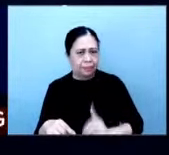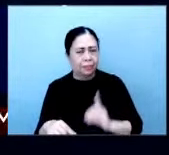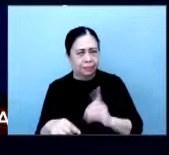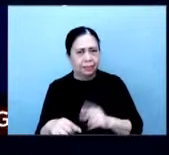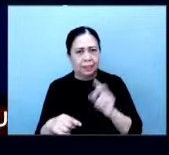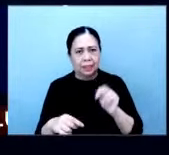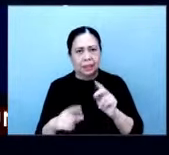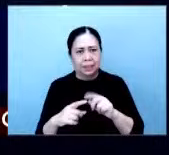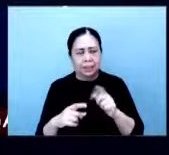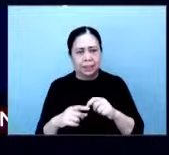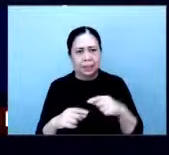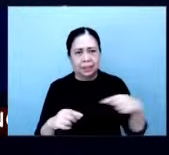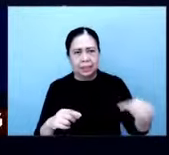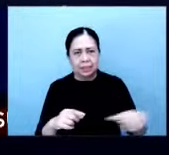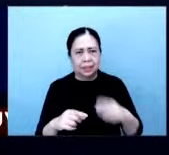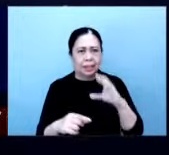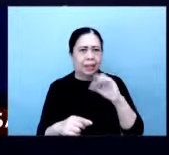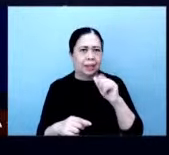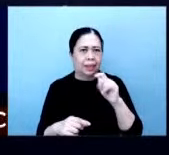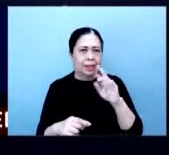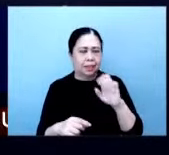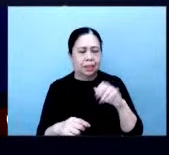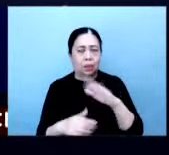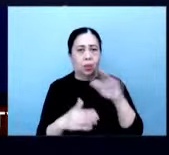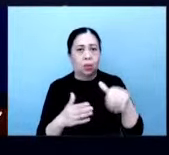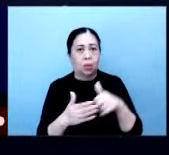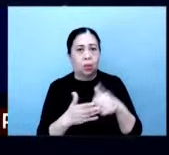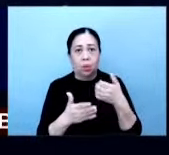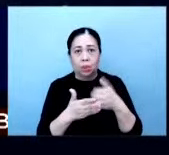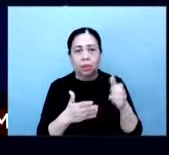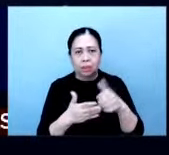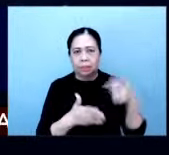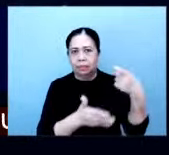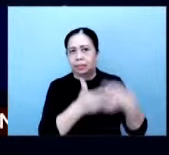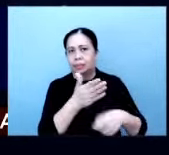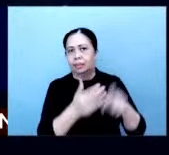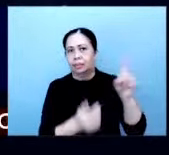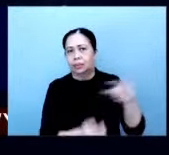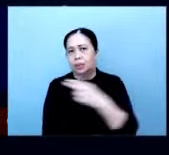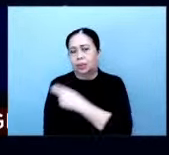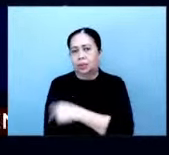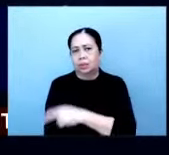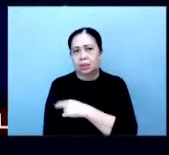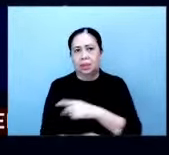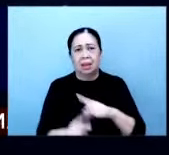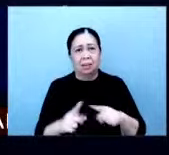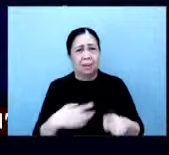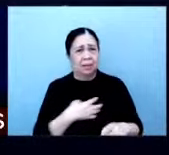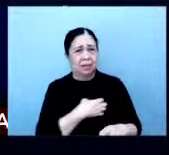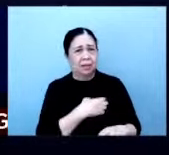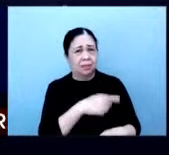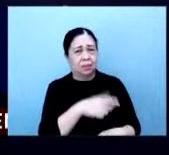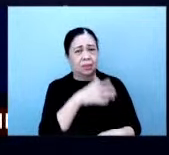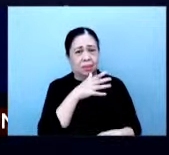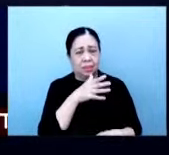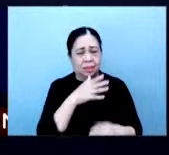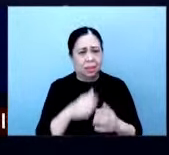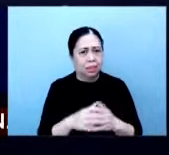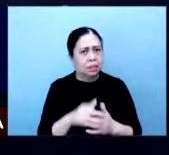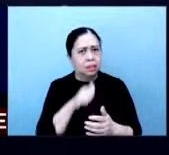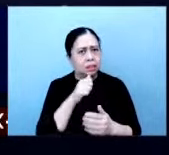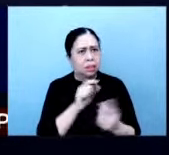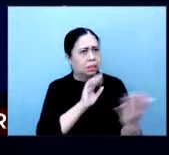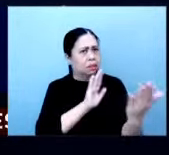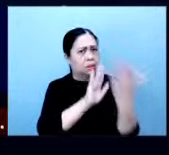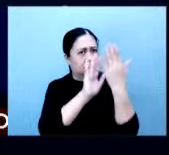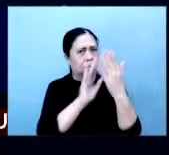lagyan ng catheter sinagot ng ospital ang gastusin sa pagpapagaling ng bata pero ang ikinasasama pa ng loob ni nanay V Hindi raw siya hinarap ng